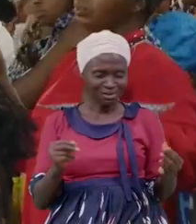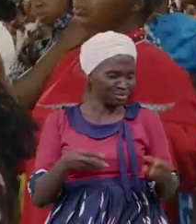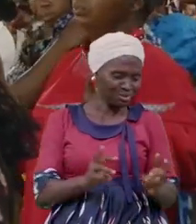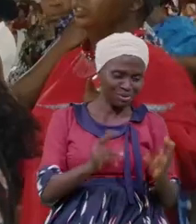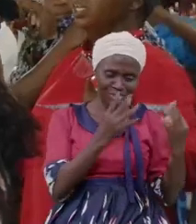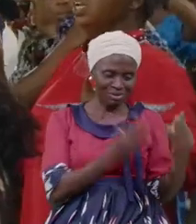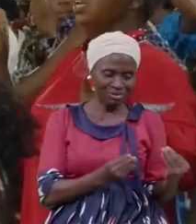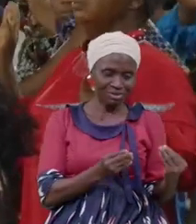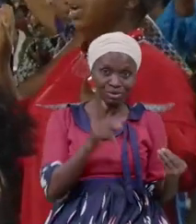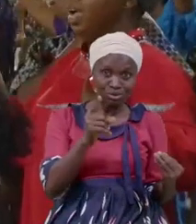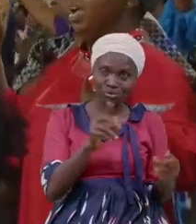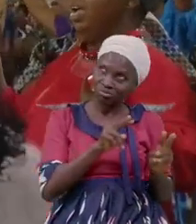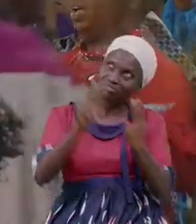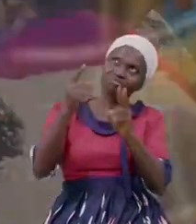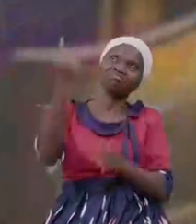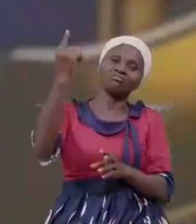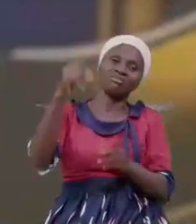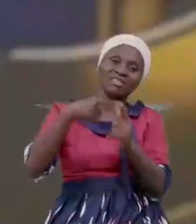Seigneur vous relèvera